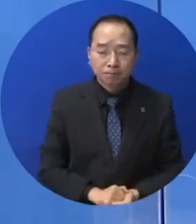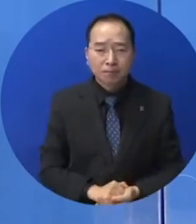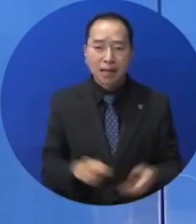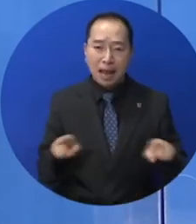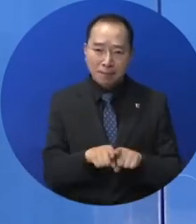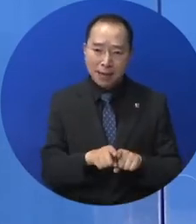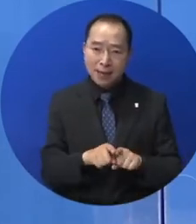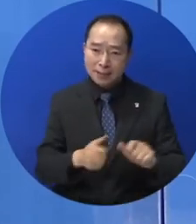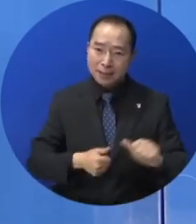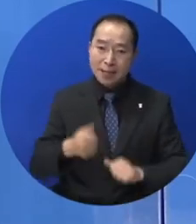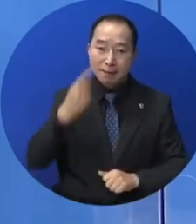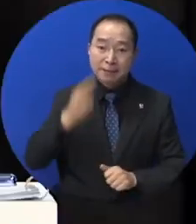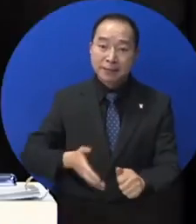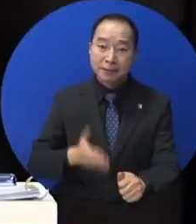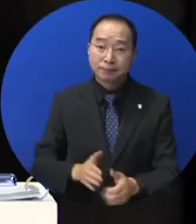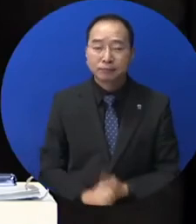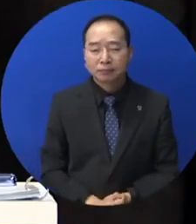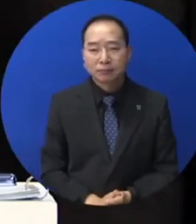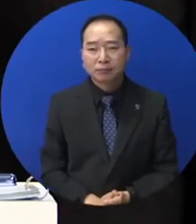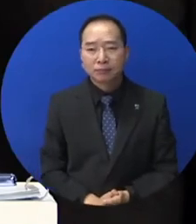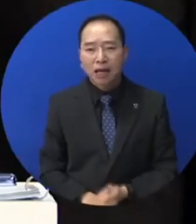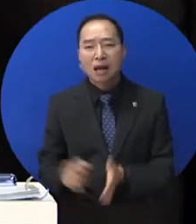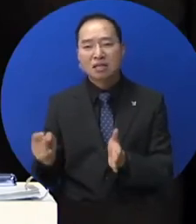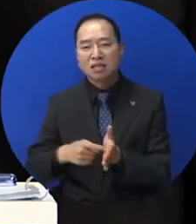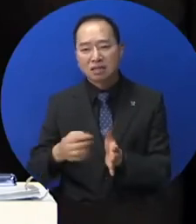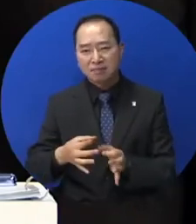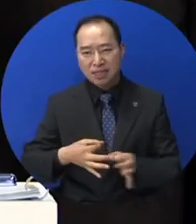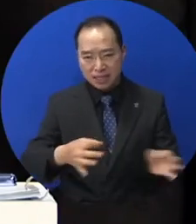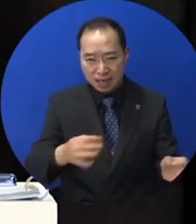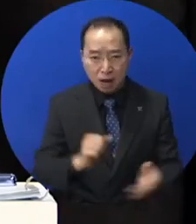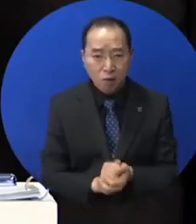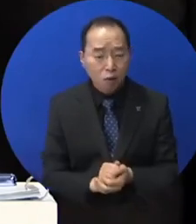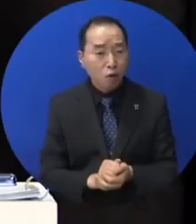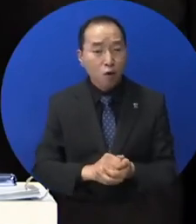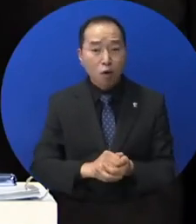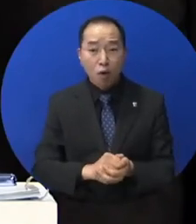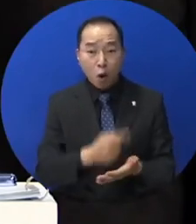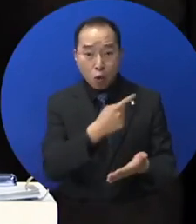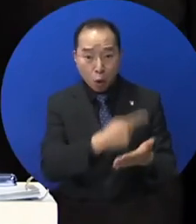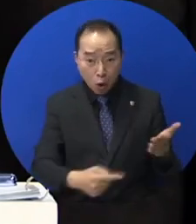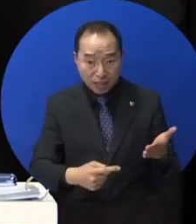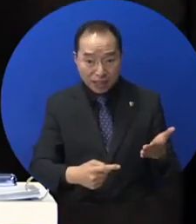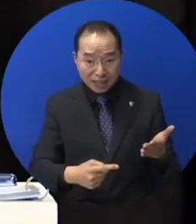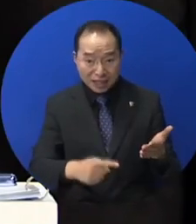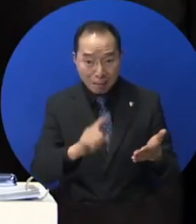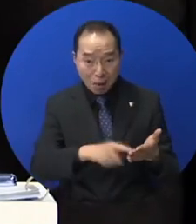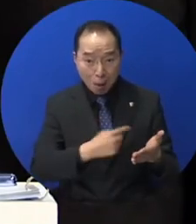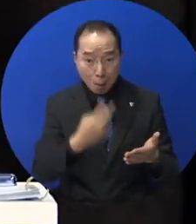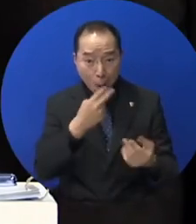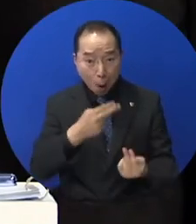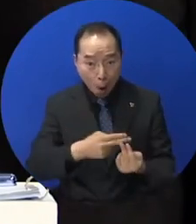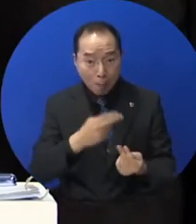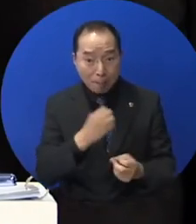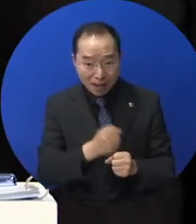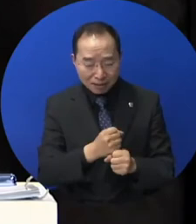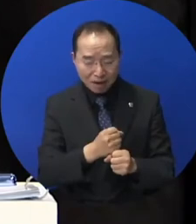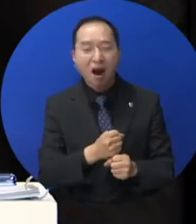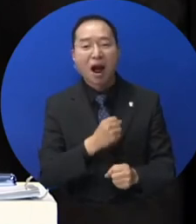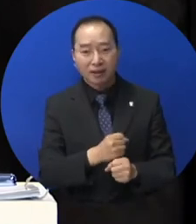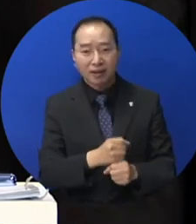함께 이겨냅시다. 긴급재난지원금 지급 또 손실보험 제도 도입을 통해서 일상을 빨리 회복시키겠다는 말씀을